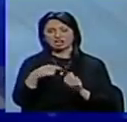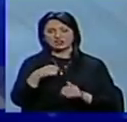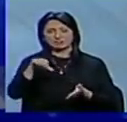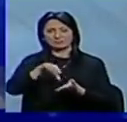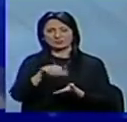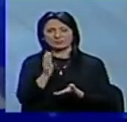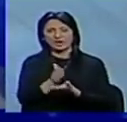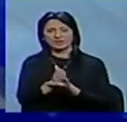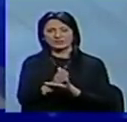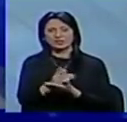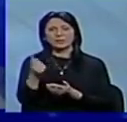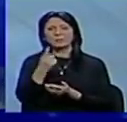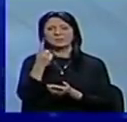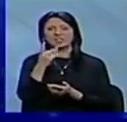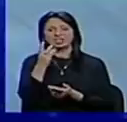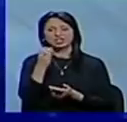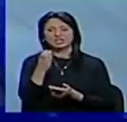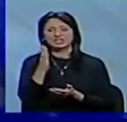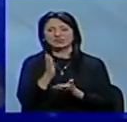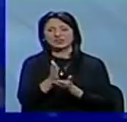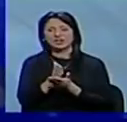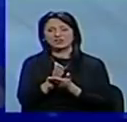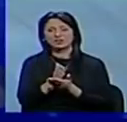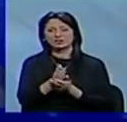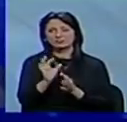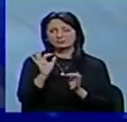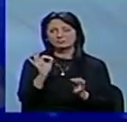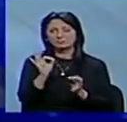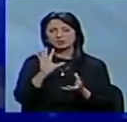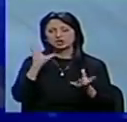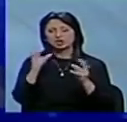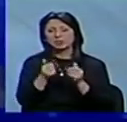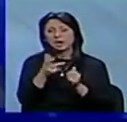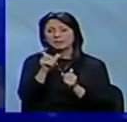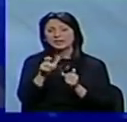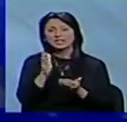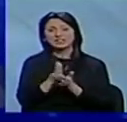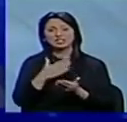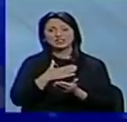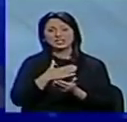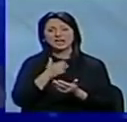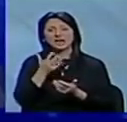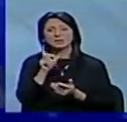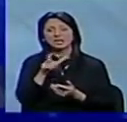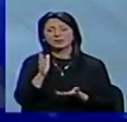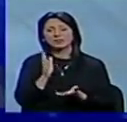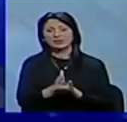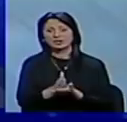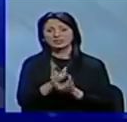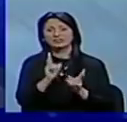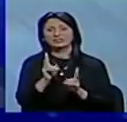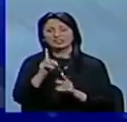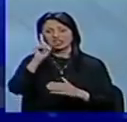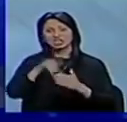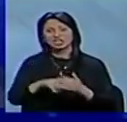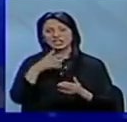ჩვენ მონაწილეობას და პირველად გვაქვს შანსი, რომ გავზომოთ ჯამში რამდენი ადამიანი ვართ ჩვენ, ან რამდენი ვართ ის ადამიანი, ვინც